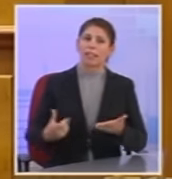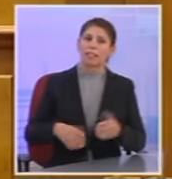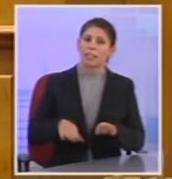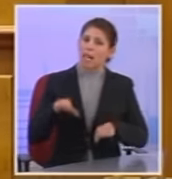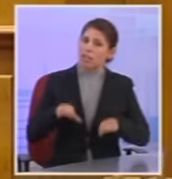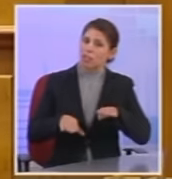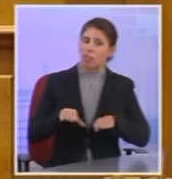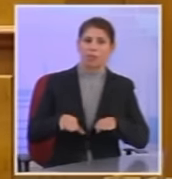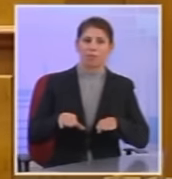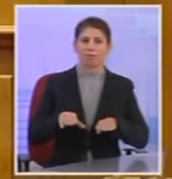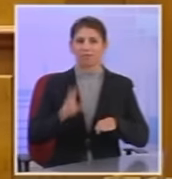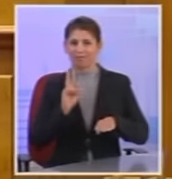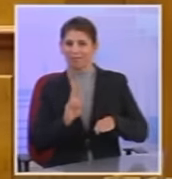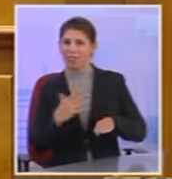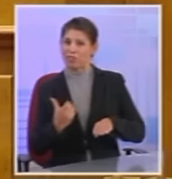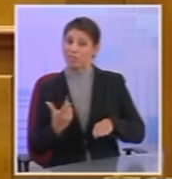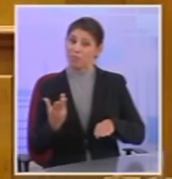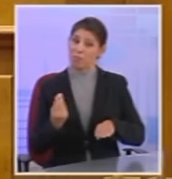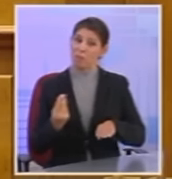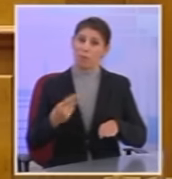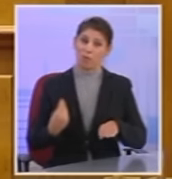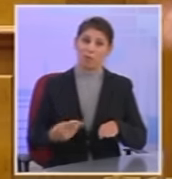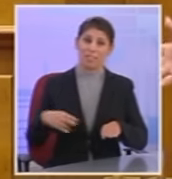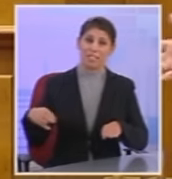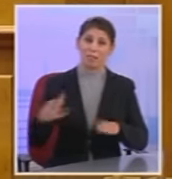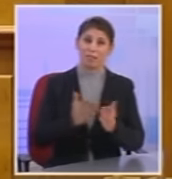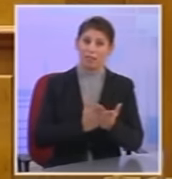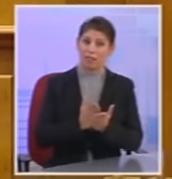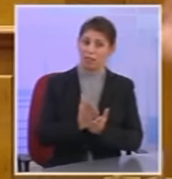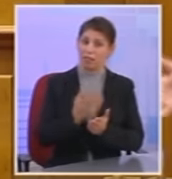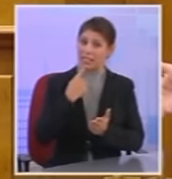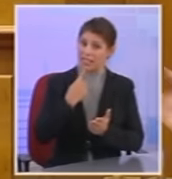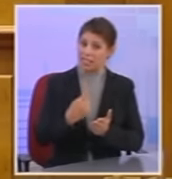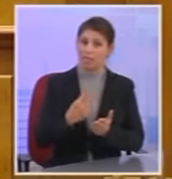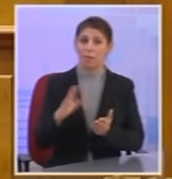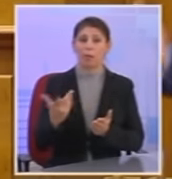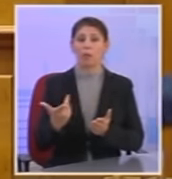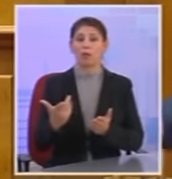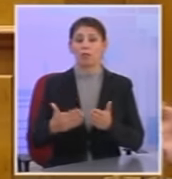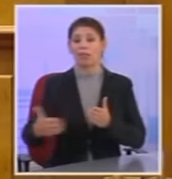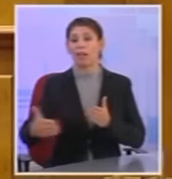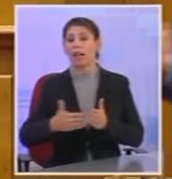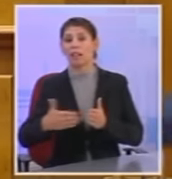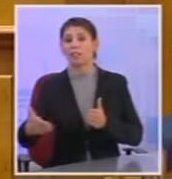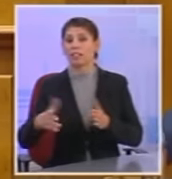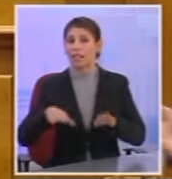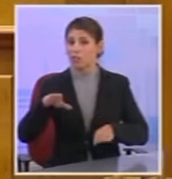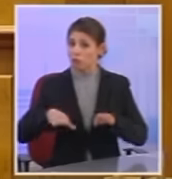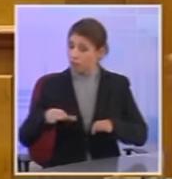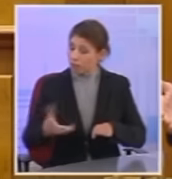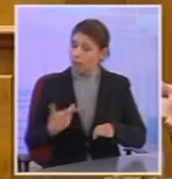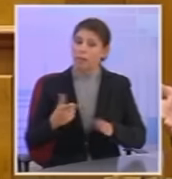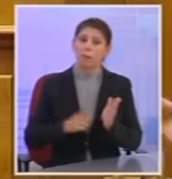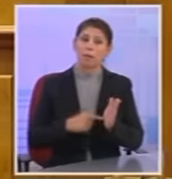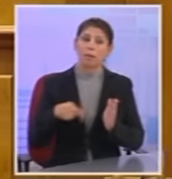ισοδύναμα. Φαίνεται ότι έχετε ιδιαίτερες σχέσεις με τη δικαιοσύνη και σας είπανε πόσο θα είναι αυτά τα ισοδύναμα, ή